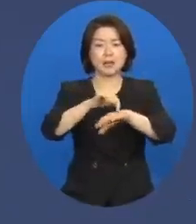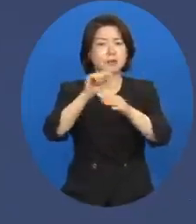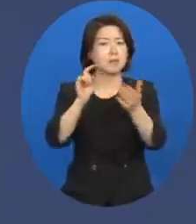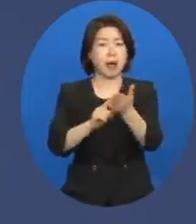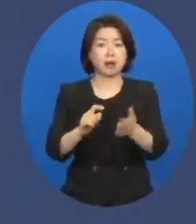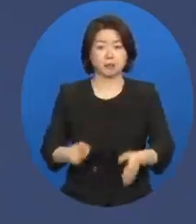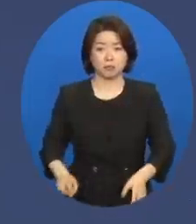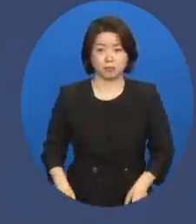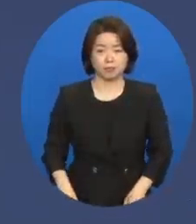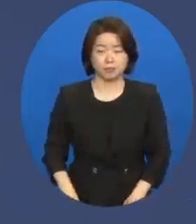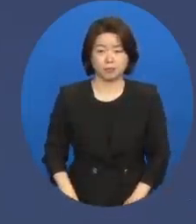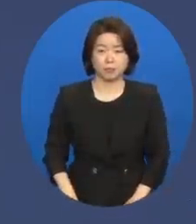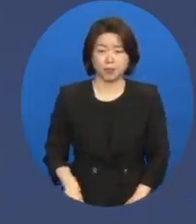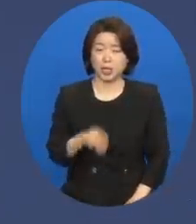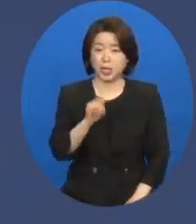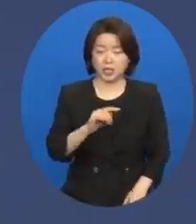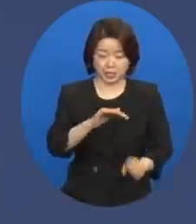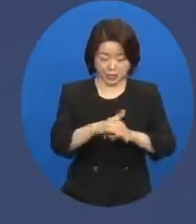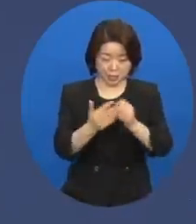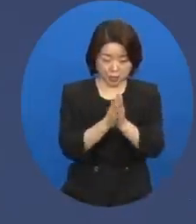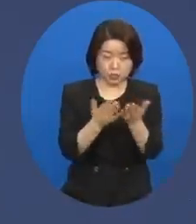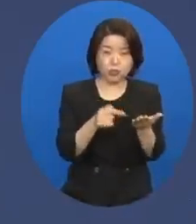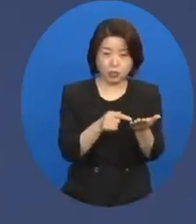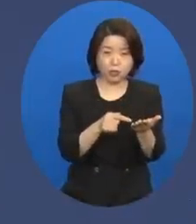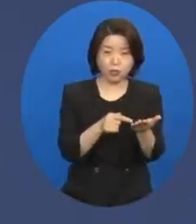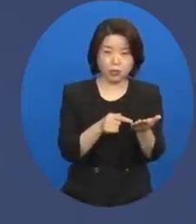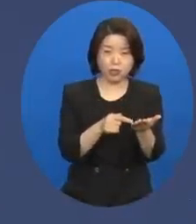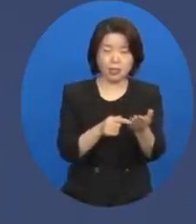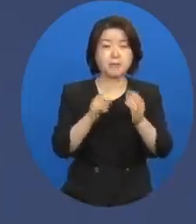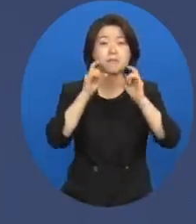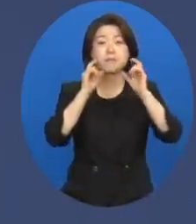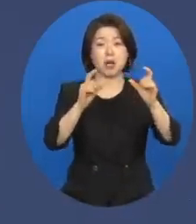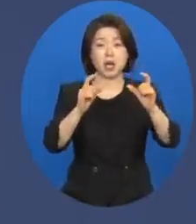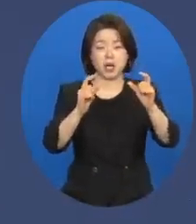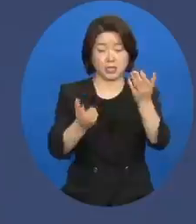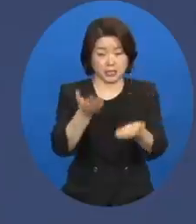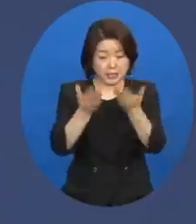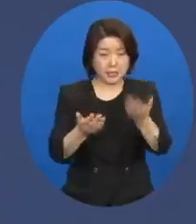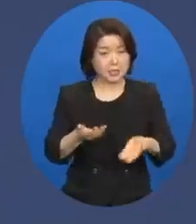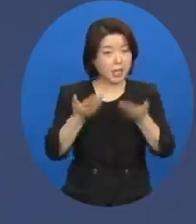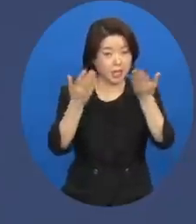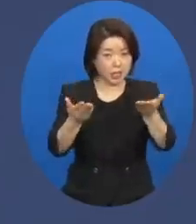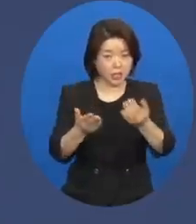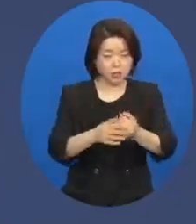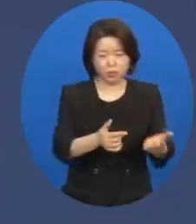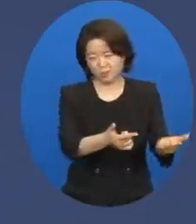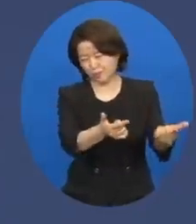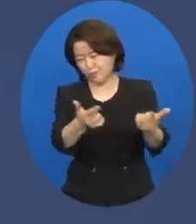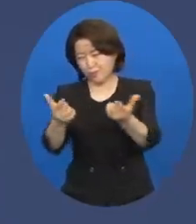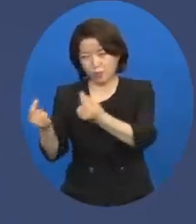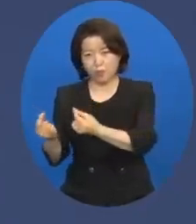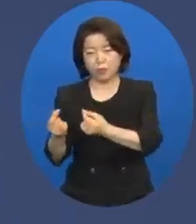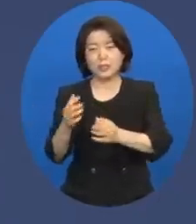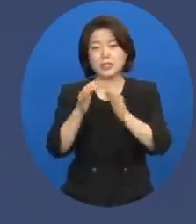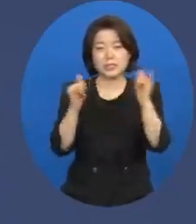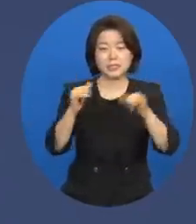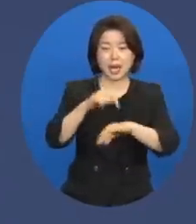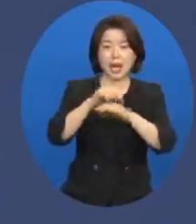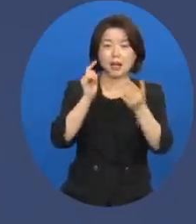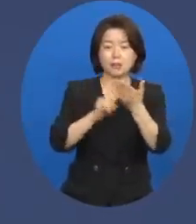마음이라. 이게 성경이 선언하는 진단하시는 모든 인간의